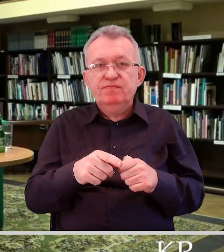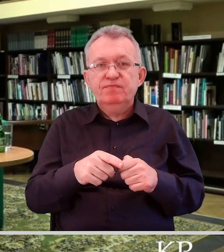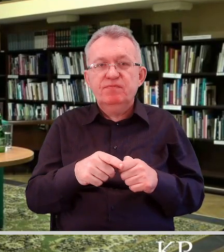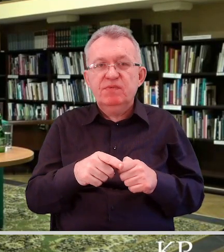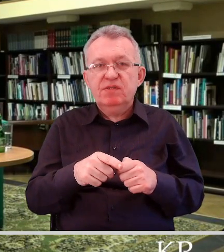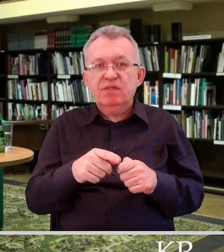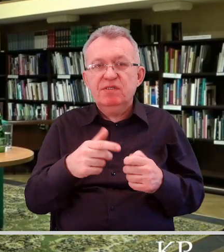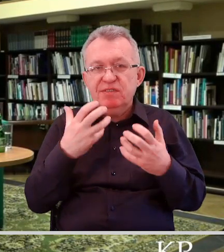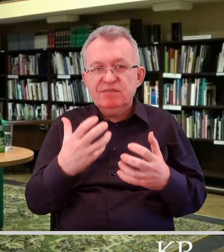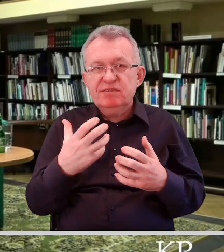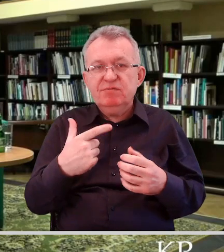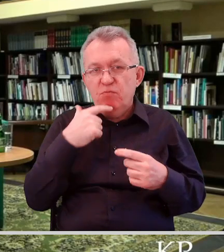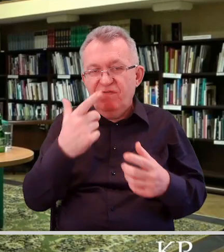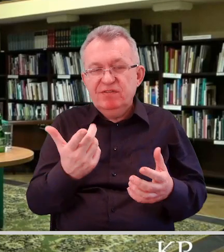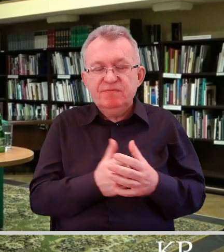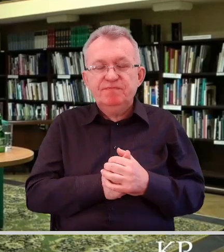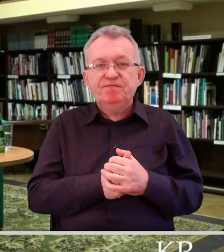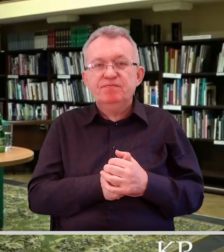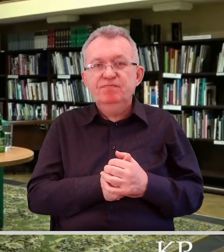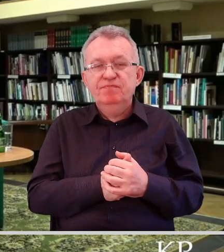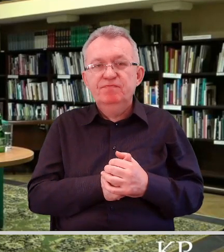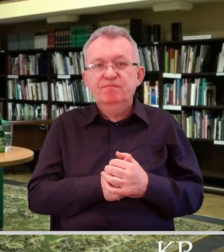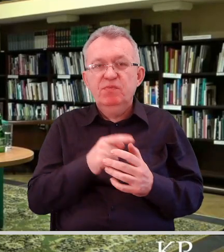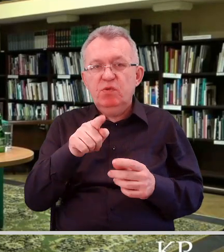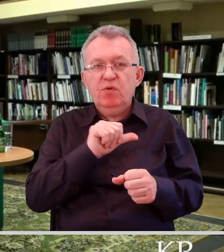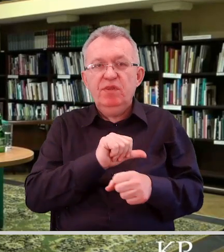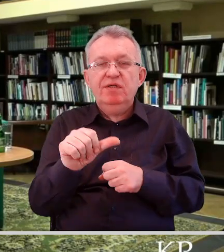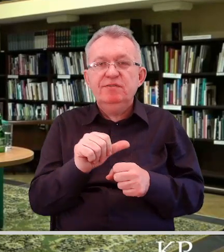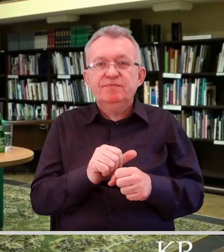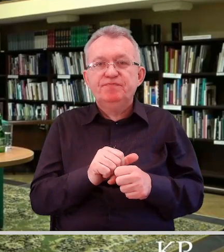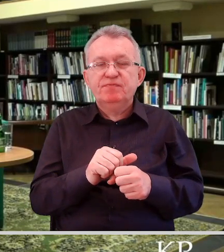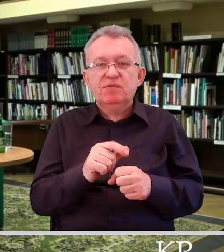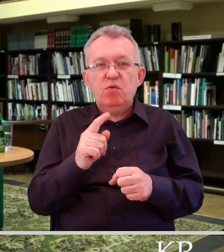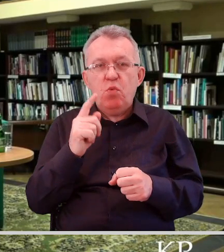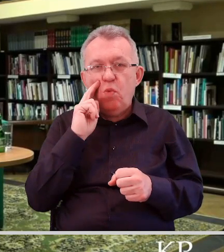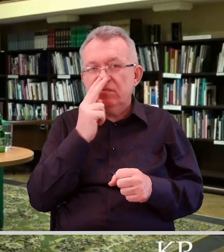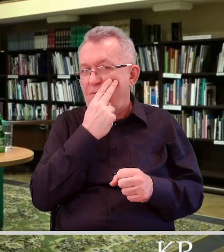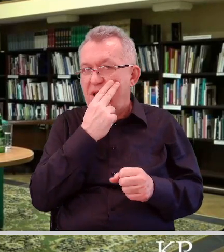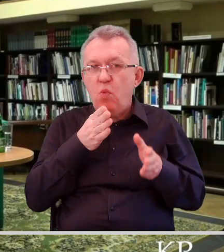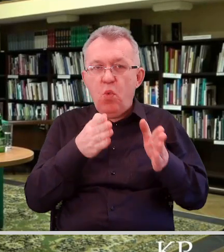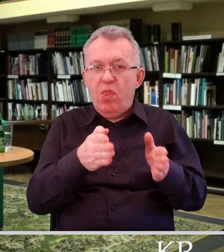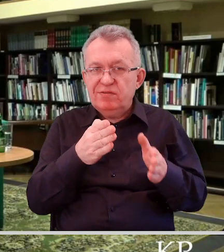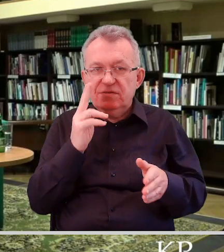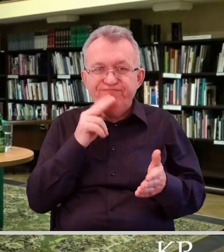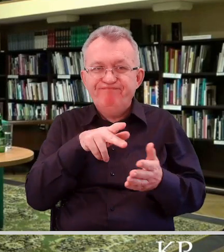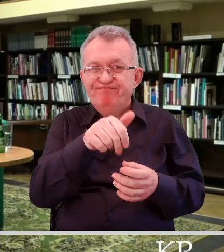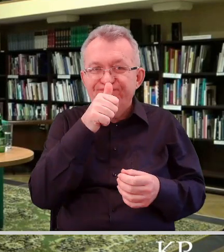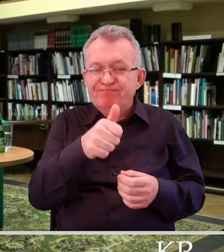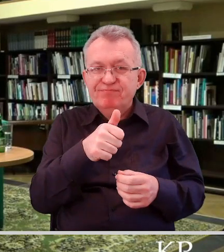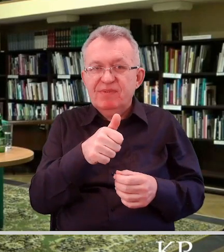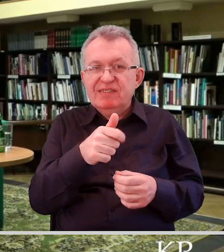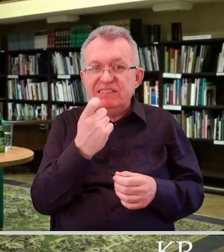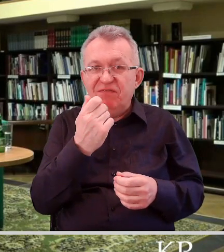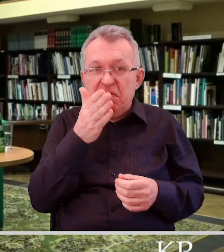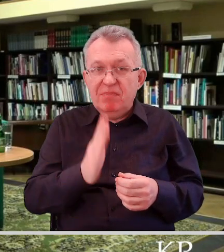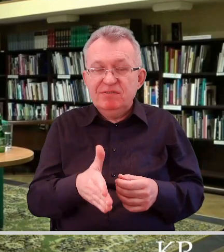niż chyba chciałobyśmy nawet przyznać. I to jest ślepa uliczka, jak mi się wydaje, ponieważ za chwilę